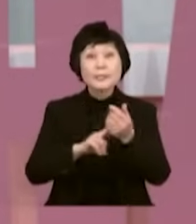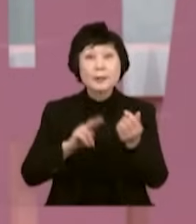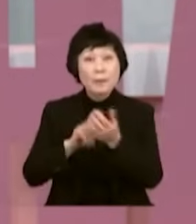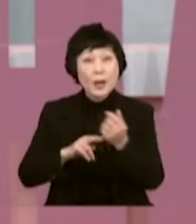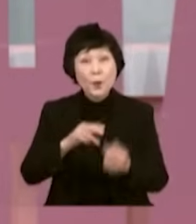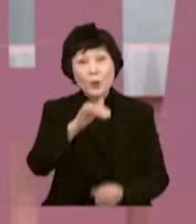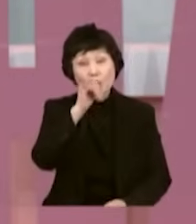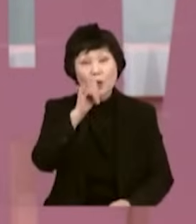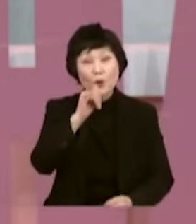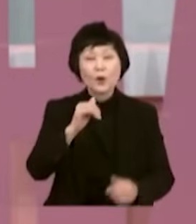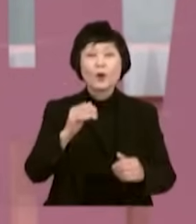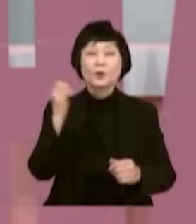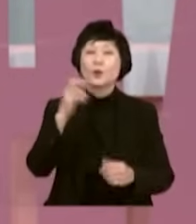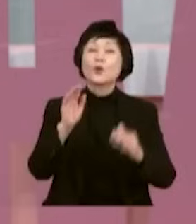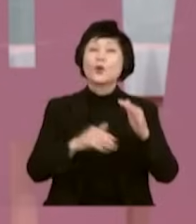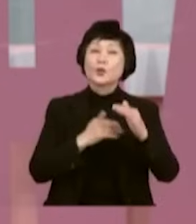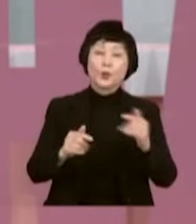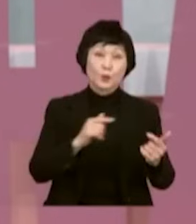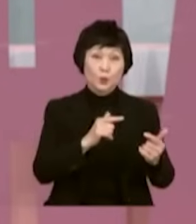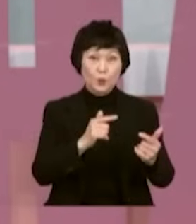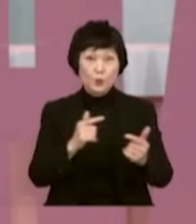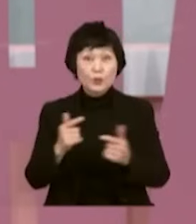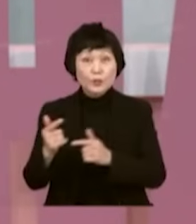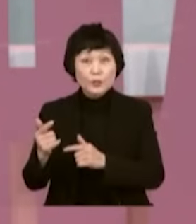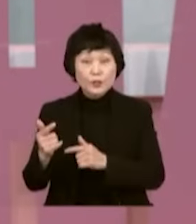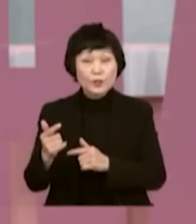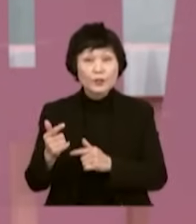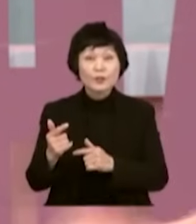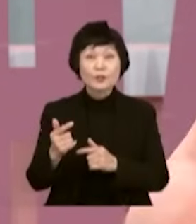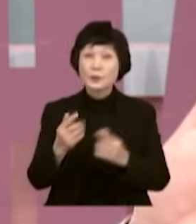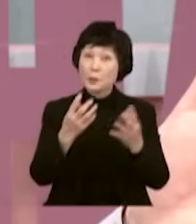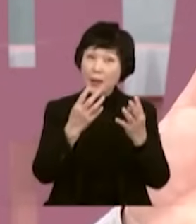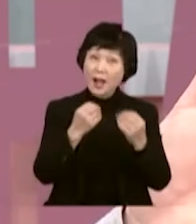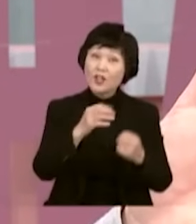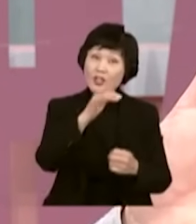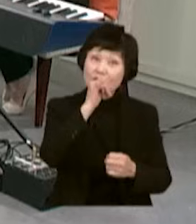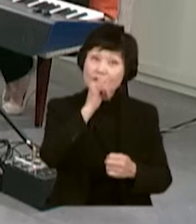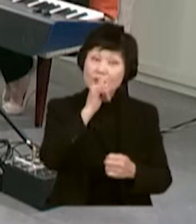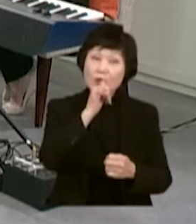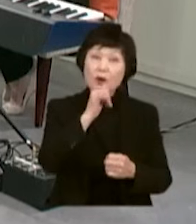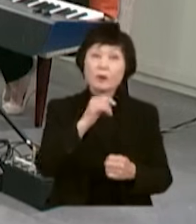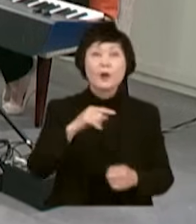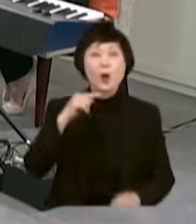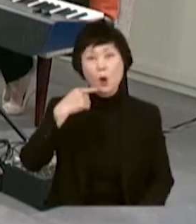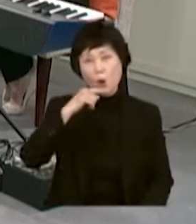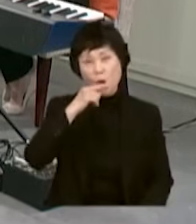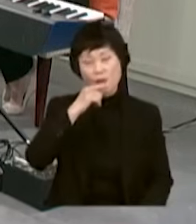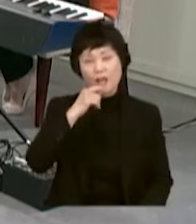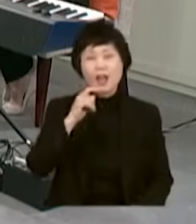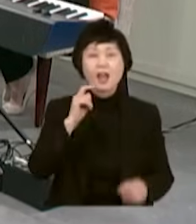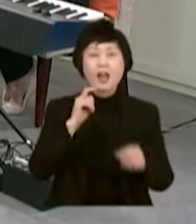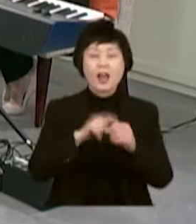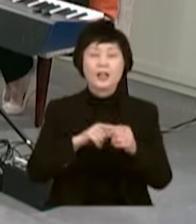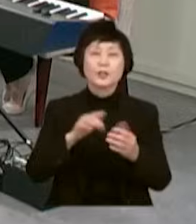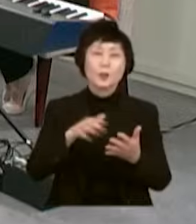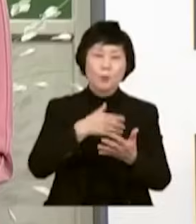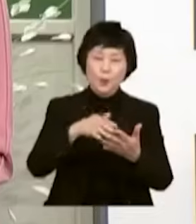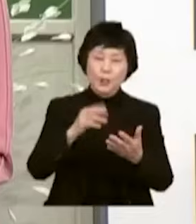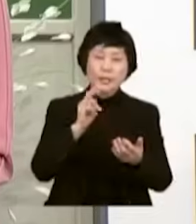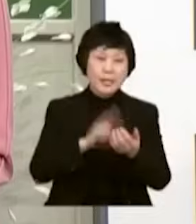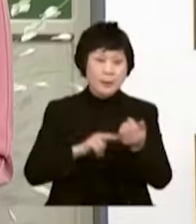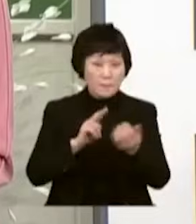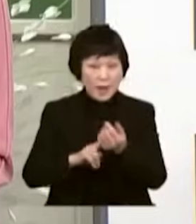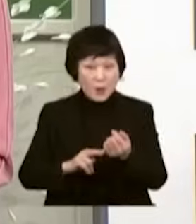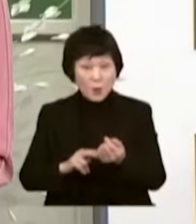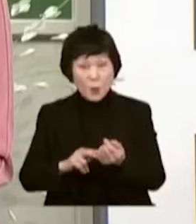많잖아요. 어른 예. 성도들에게 오뎅 떡볶이 팔아가지고 청년들이 아 그때 당시로서 10억 이상을 맞죠. 어머. 아,